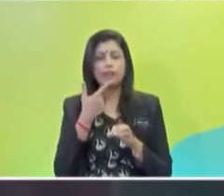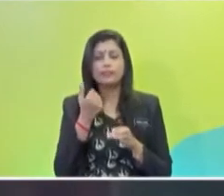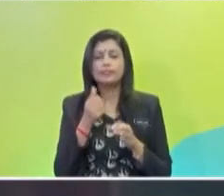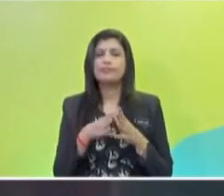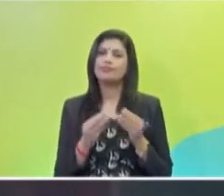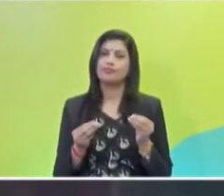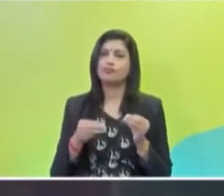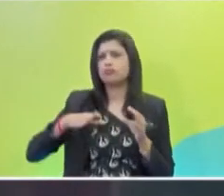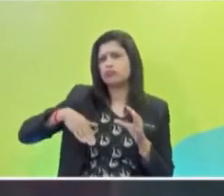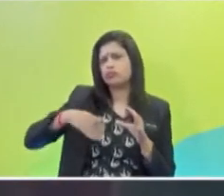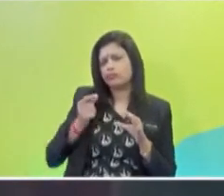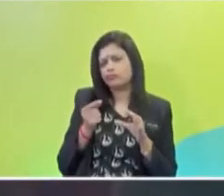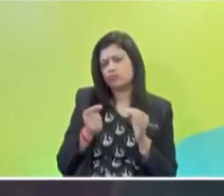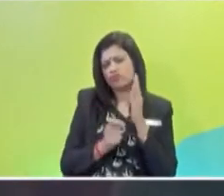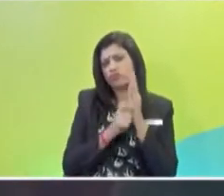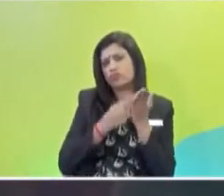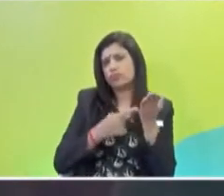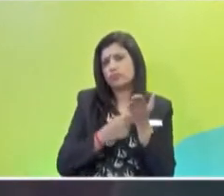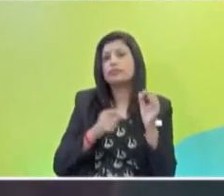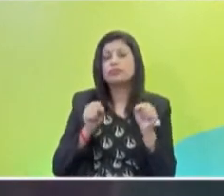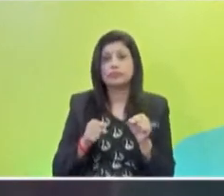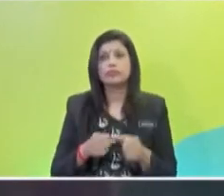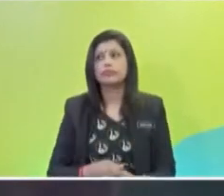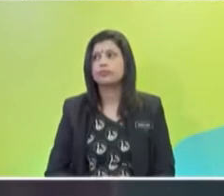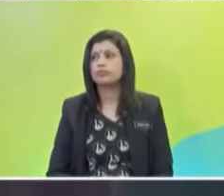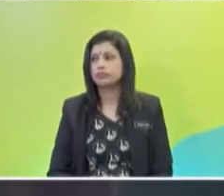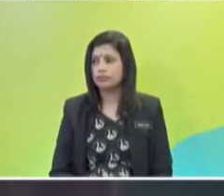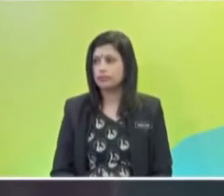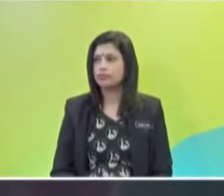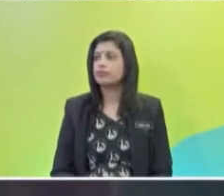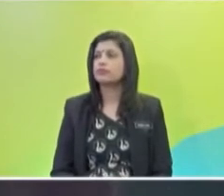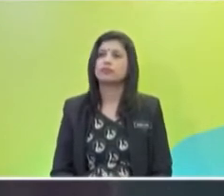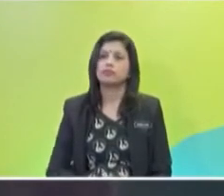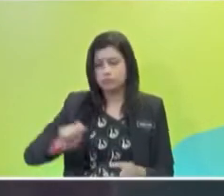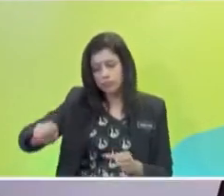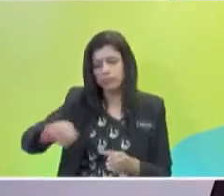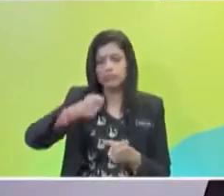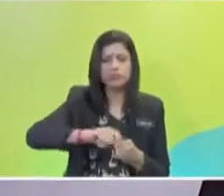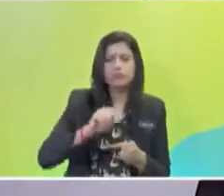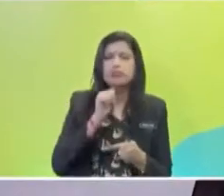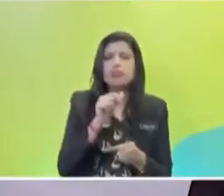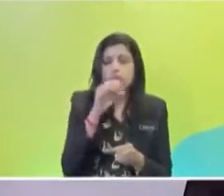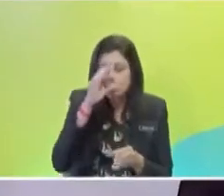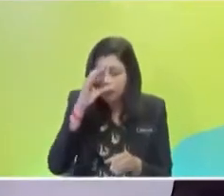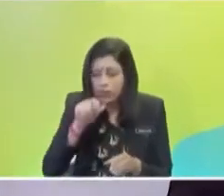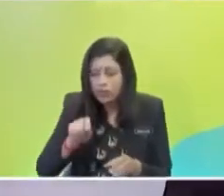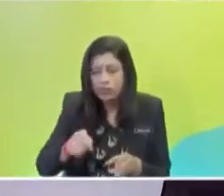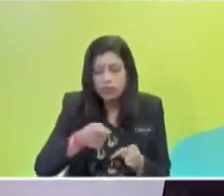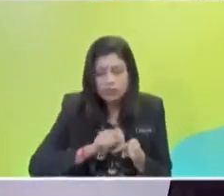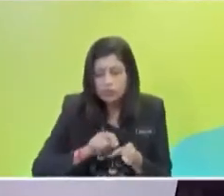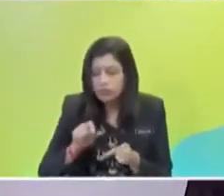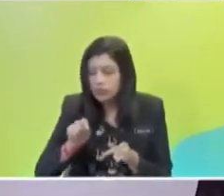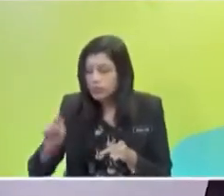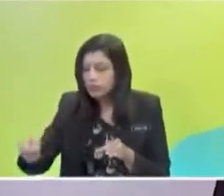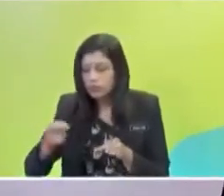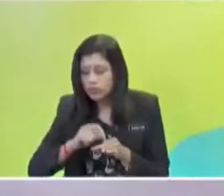cikgu. Boleh pilih ke cikgu? Kalau dah kita dah campur, kita ceduk masuk terus. Janganlah pilih-pilih kan? Tak